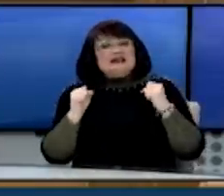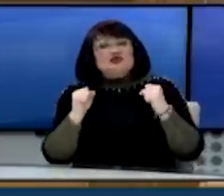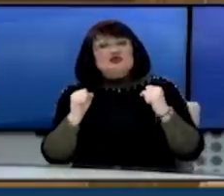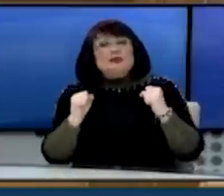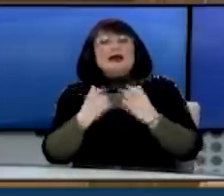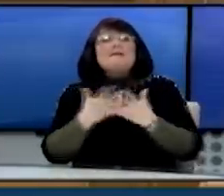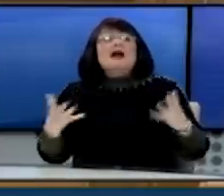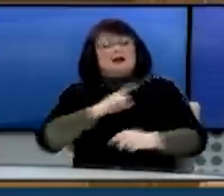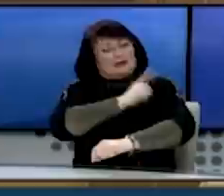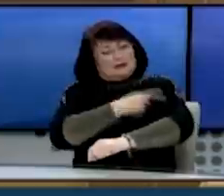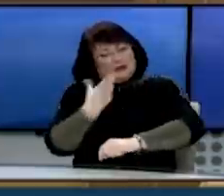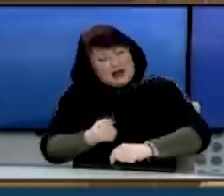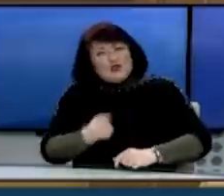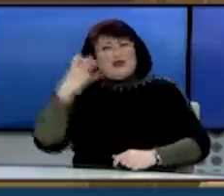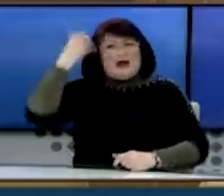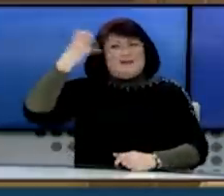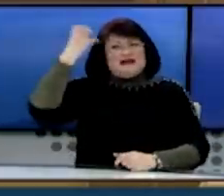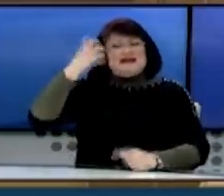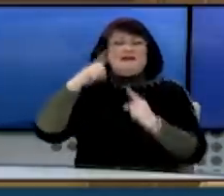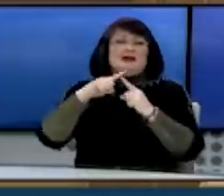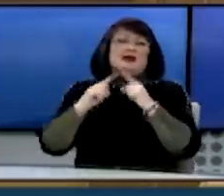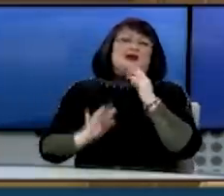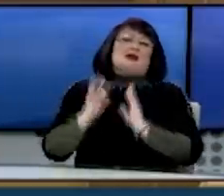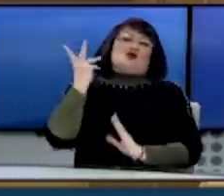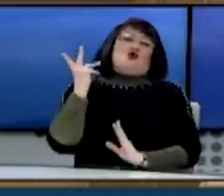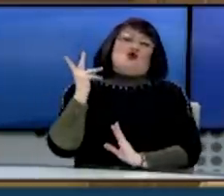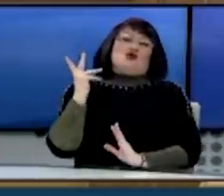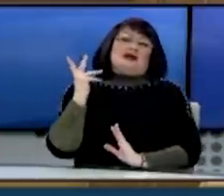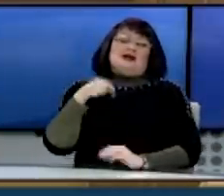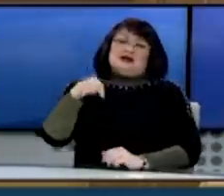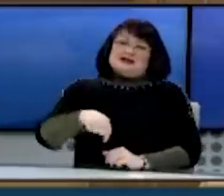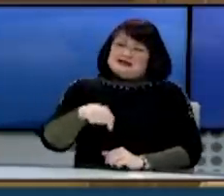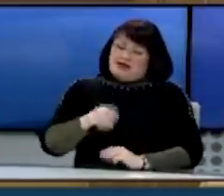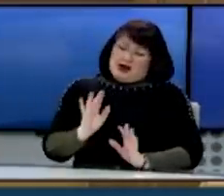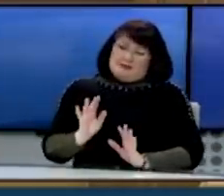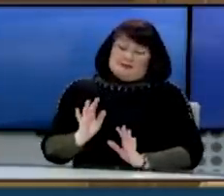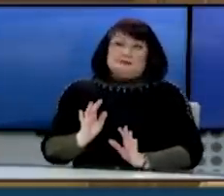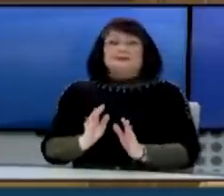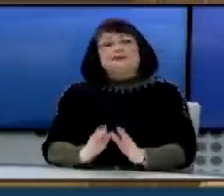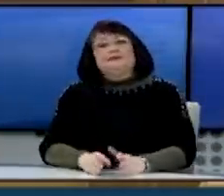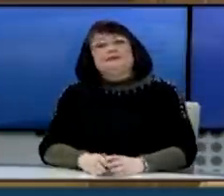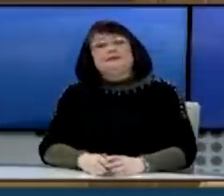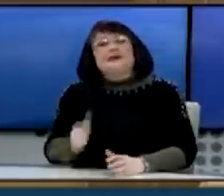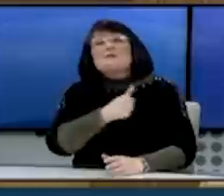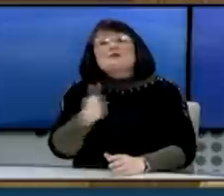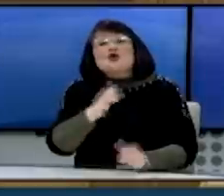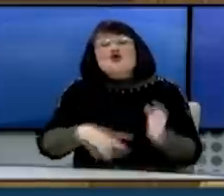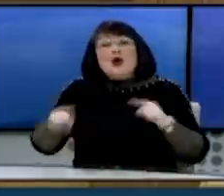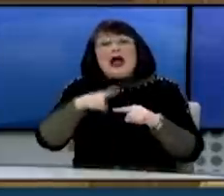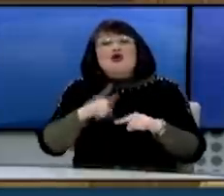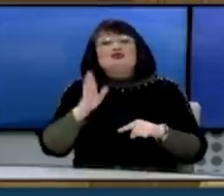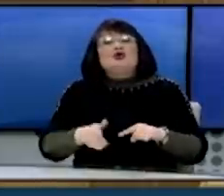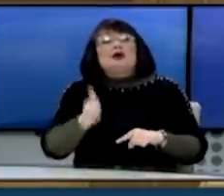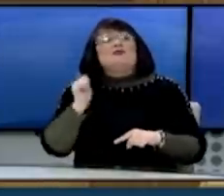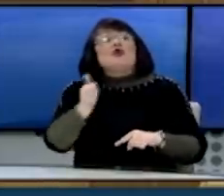τις τεράστιες δυνατότητες της επιστήμης και της τεχνολογίας στη σημερινή εποχή. Μόνο ο λαός μπορεί να σώσει το